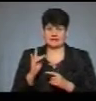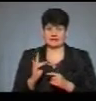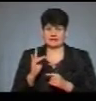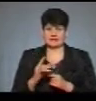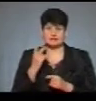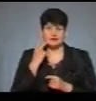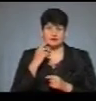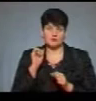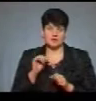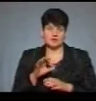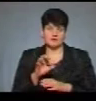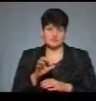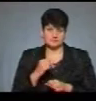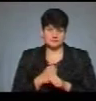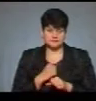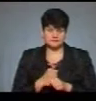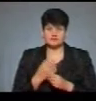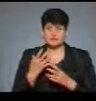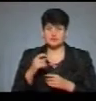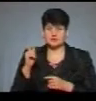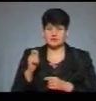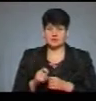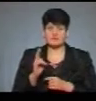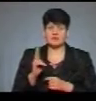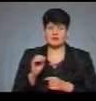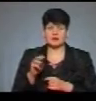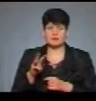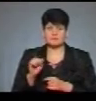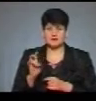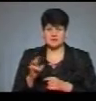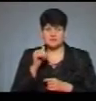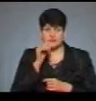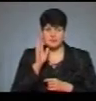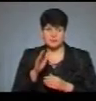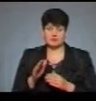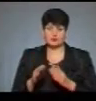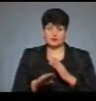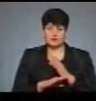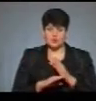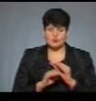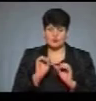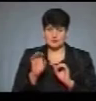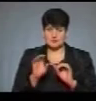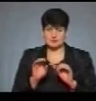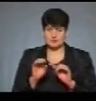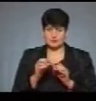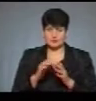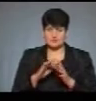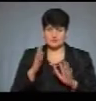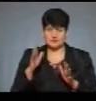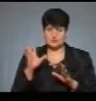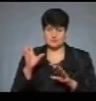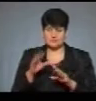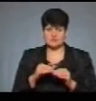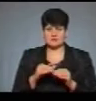завжди можна сфотографуватися. Ще до нас приїхав камін, завтра має бути дрова і спеціальна ілюмінація, освітлення, щоб ці